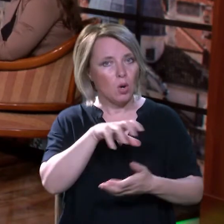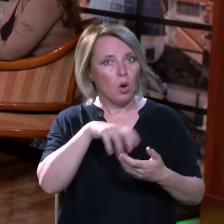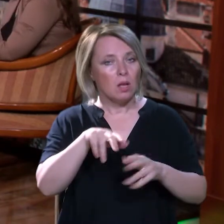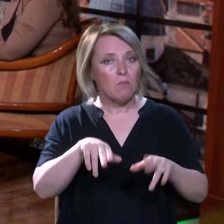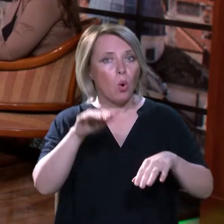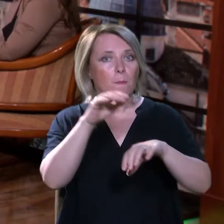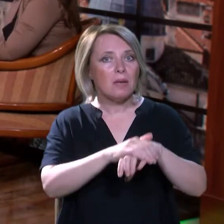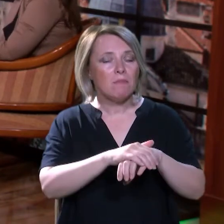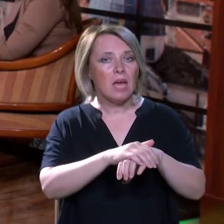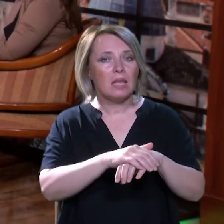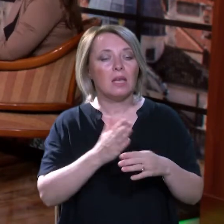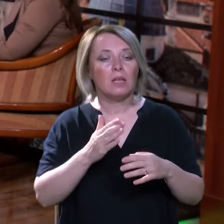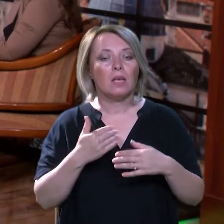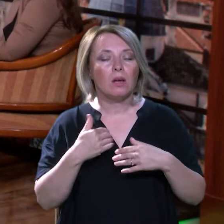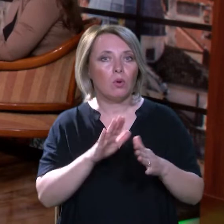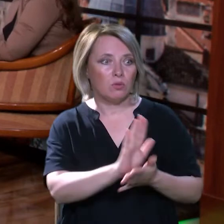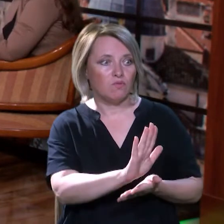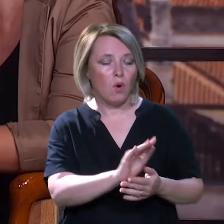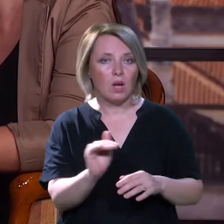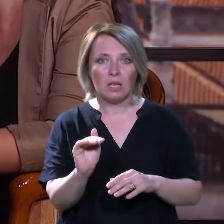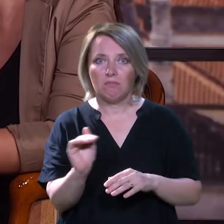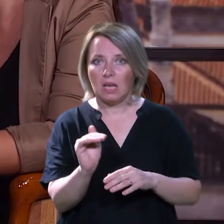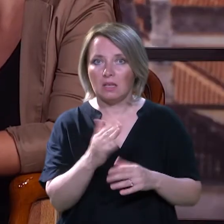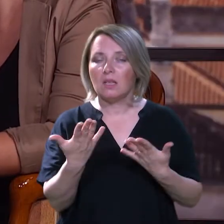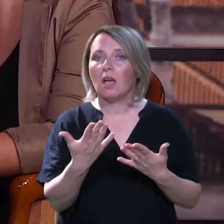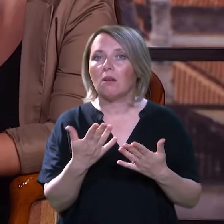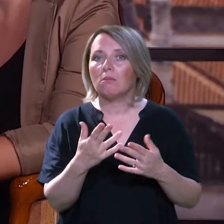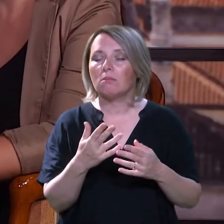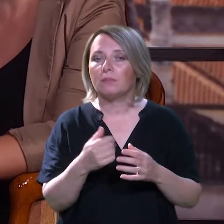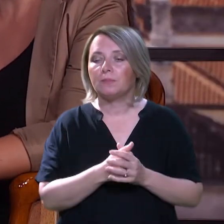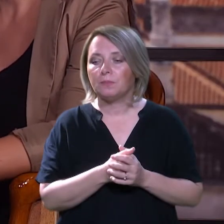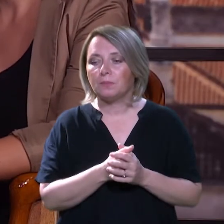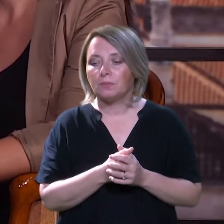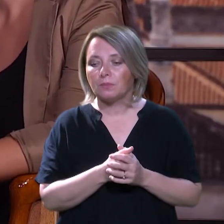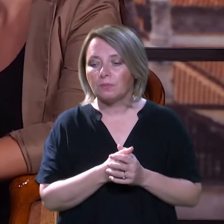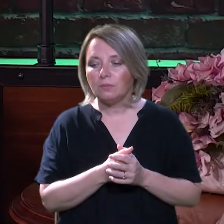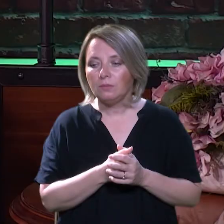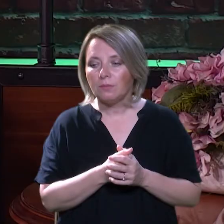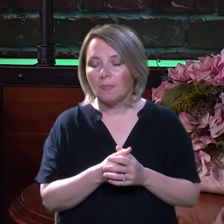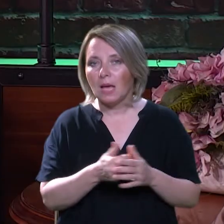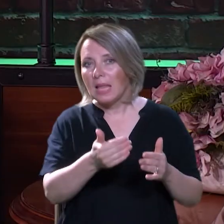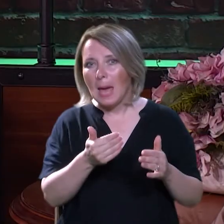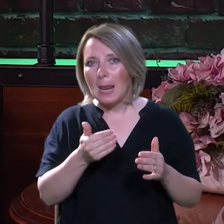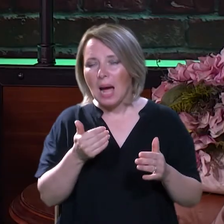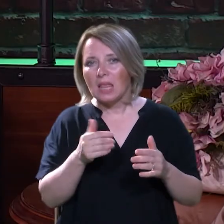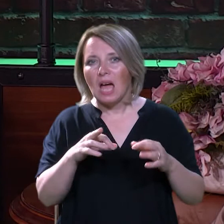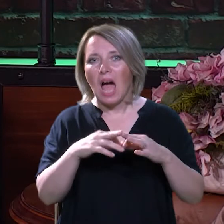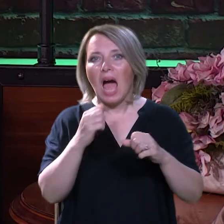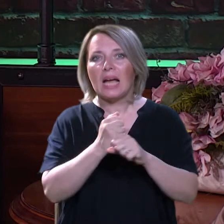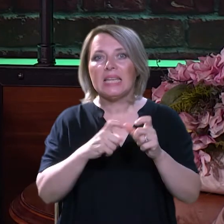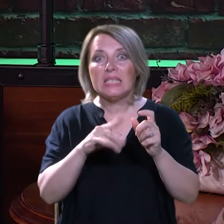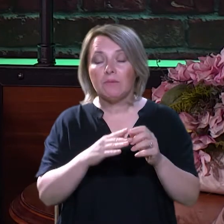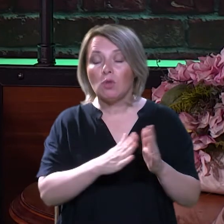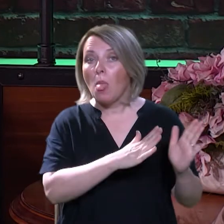koji roditelji mogu primijetiti recimo kod svog djeteta pa da znaju kasnije i reagirati. Tako je, znači ta rana agresivnost je